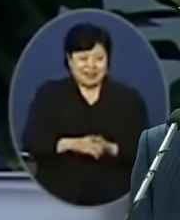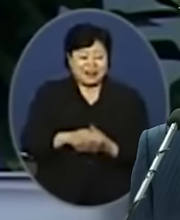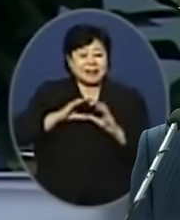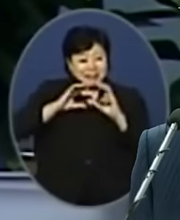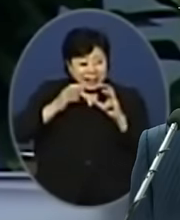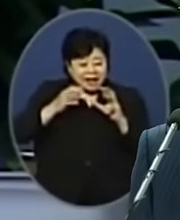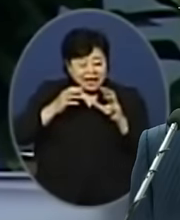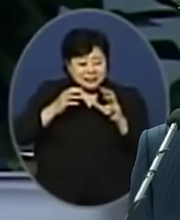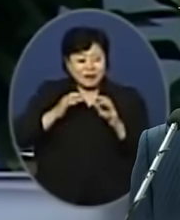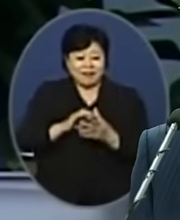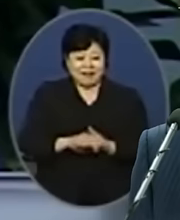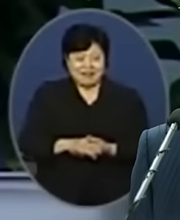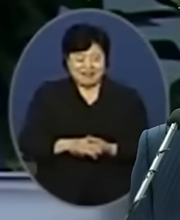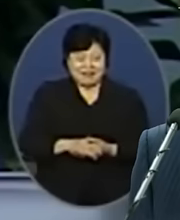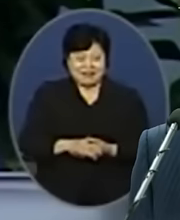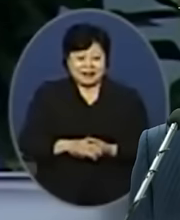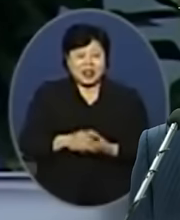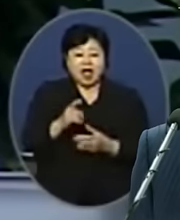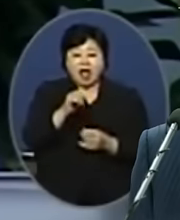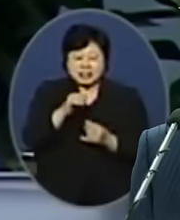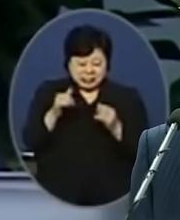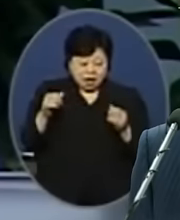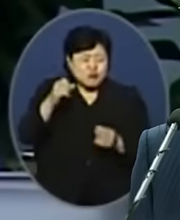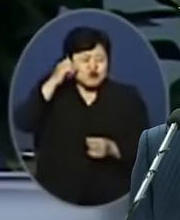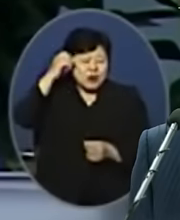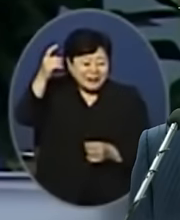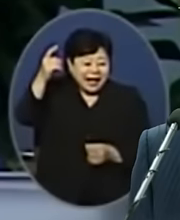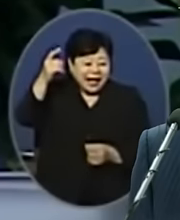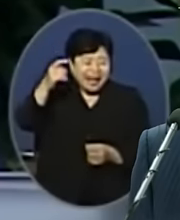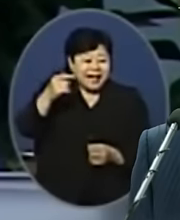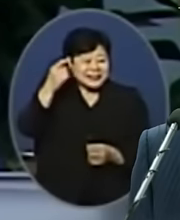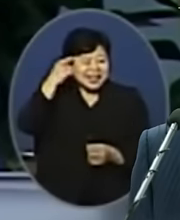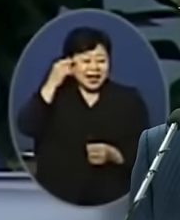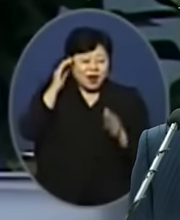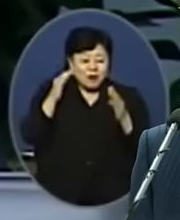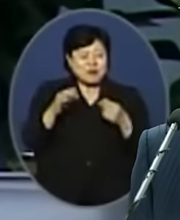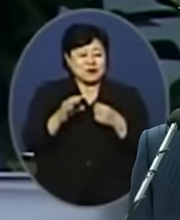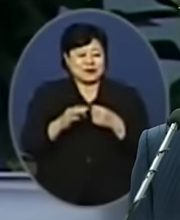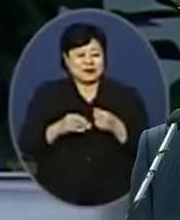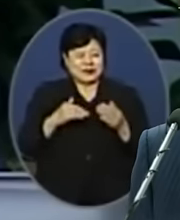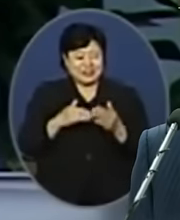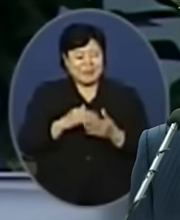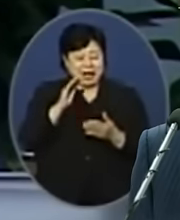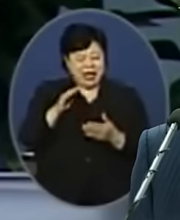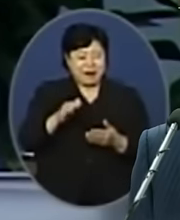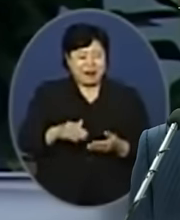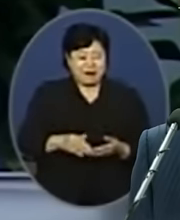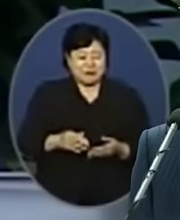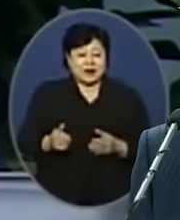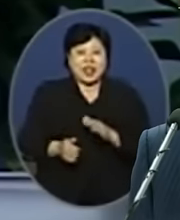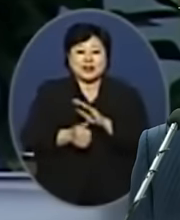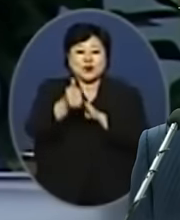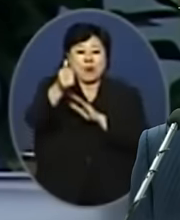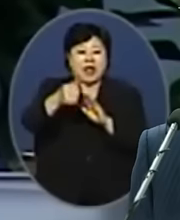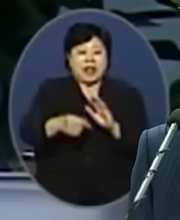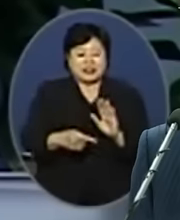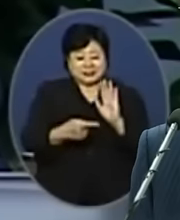정부에서 이 사람을 공부를 하면 앞날이 있다는데 선전하기